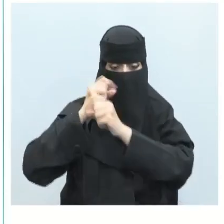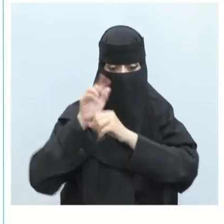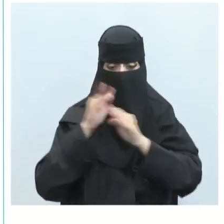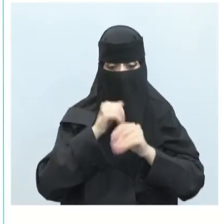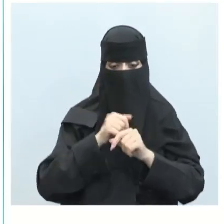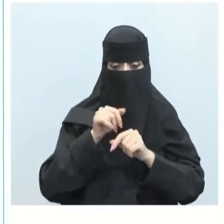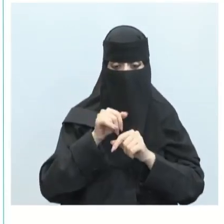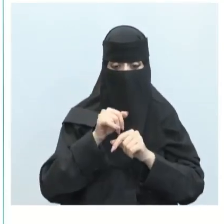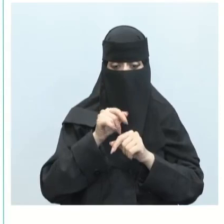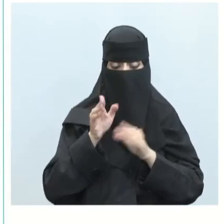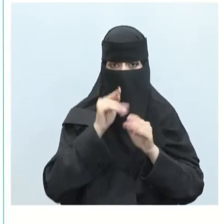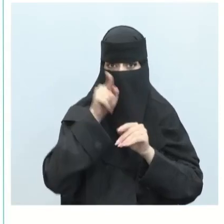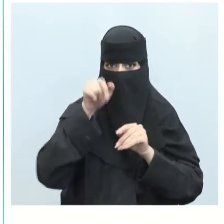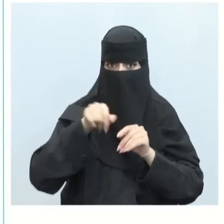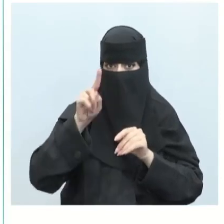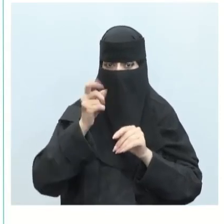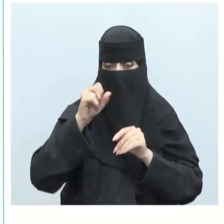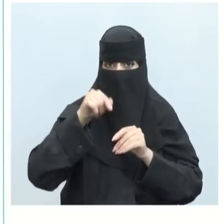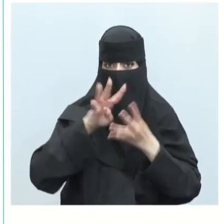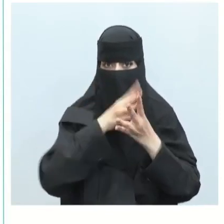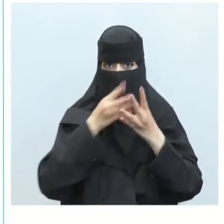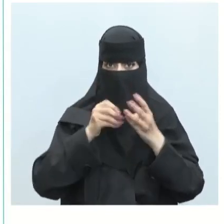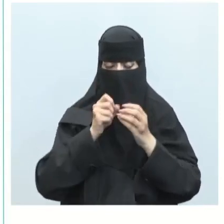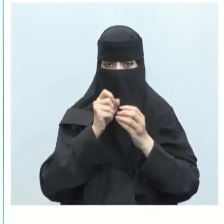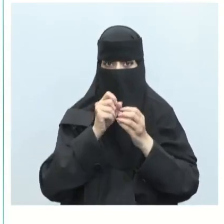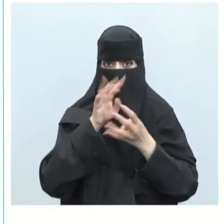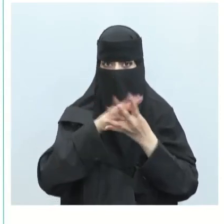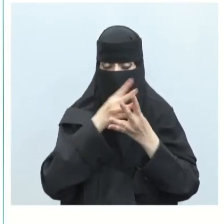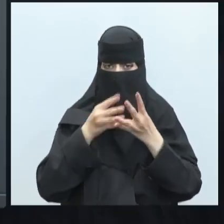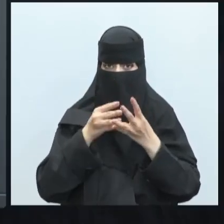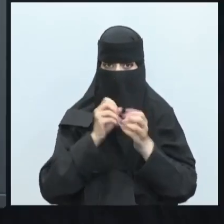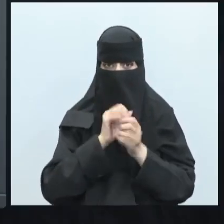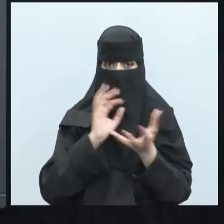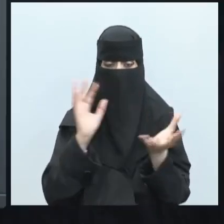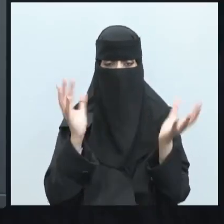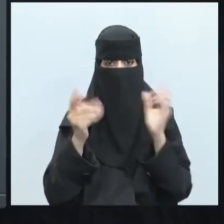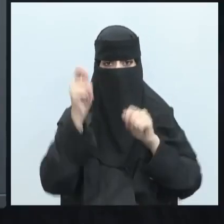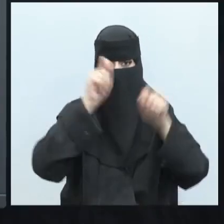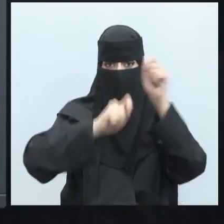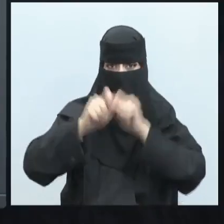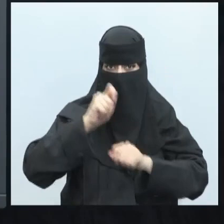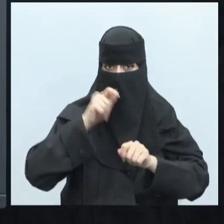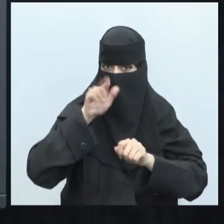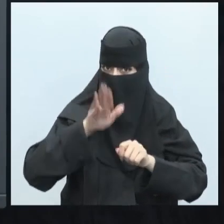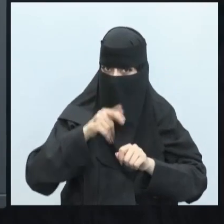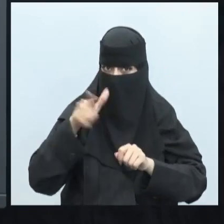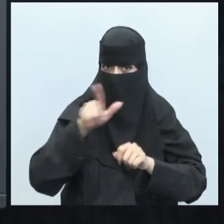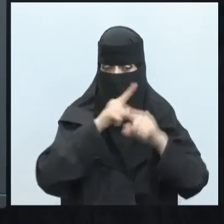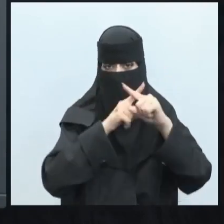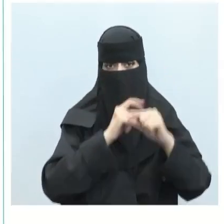بي سك هو بروتوكول شبكه شائع الاستخدام هل هذا البروتوكول من البروتوكولات شائعه